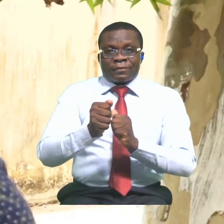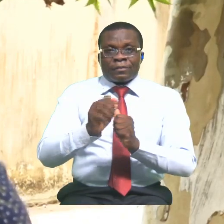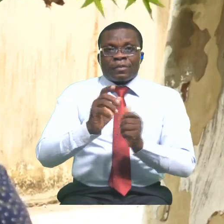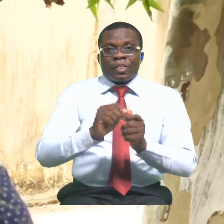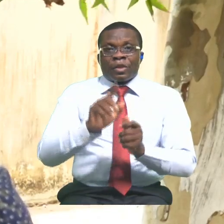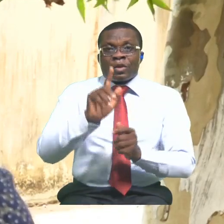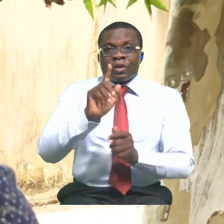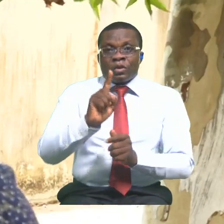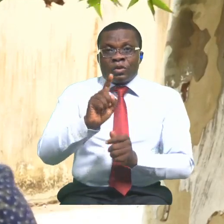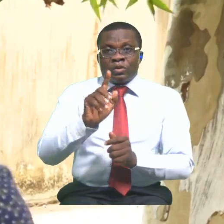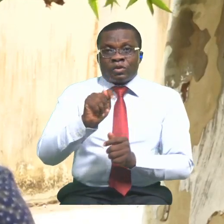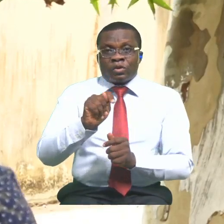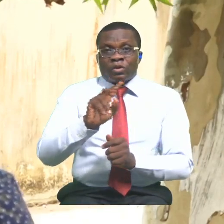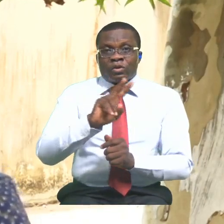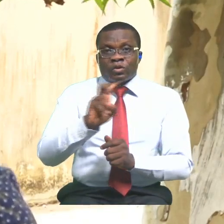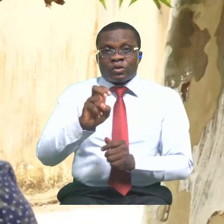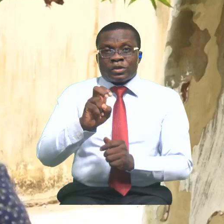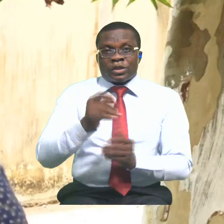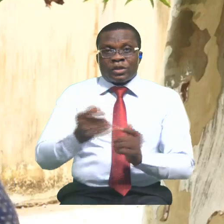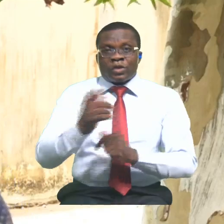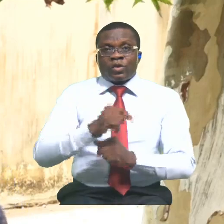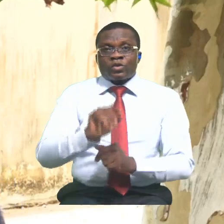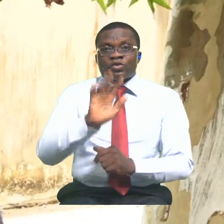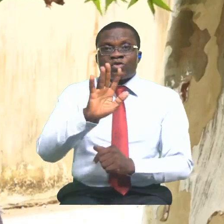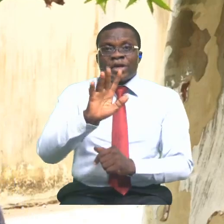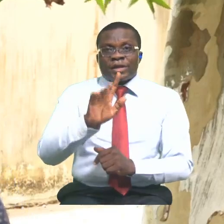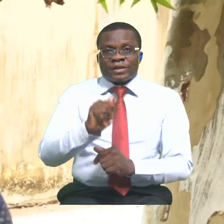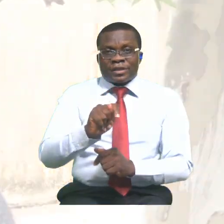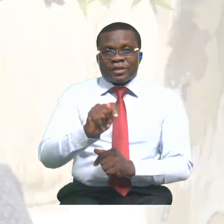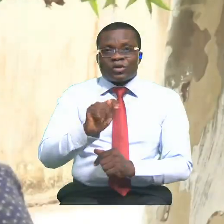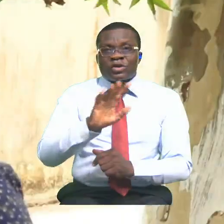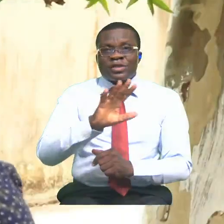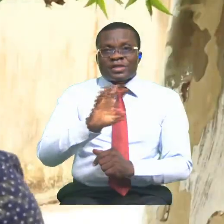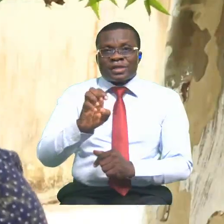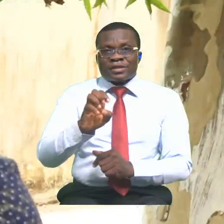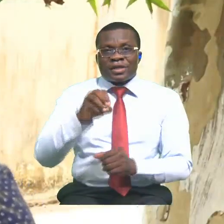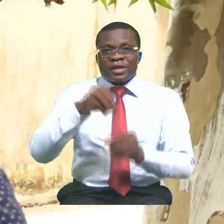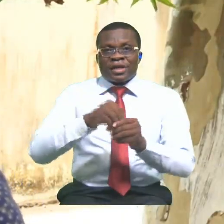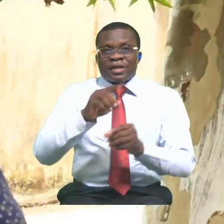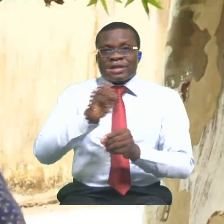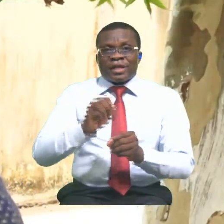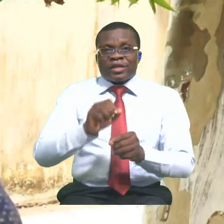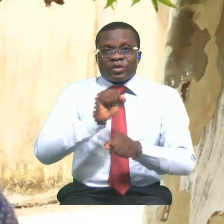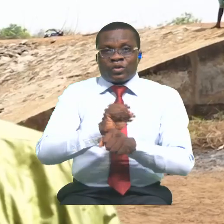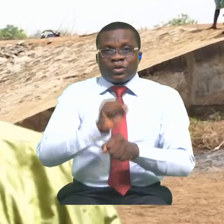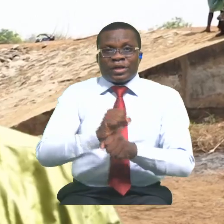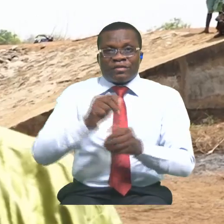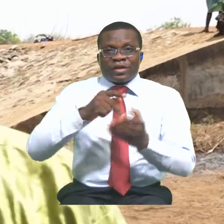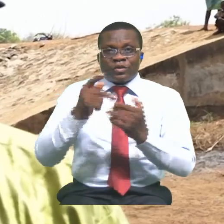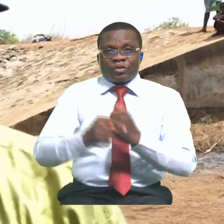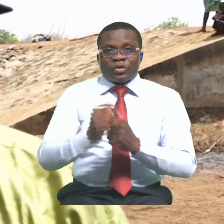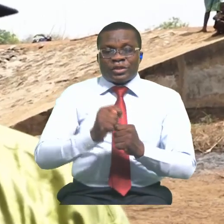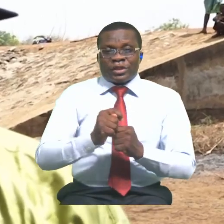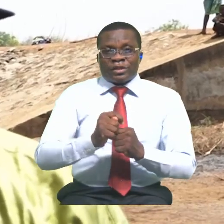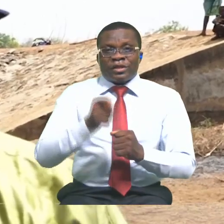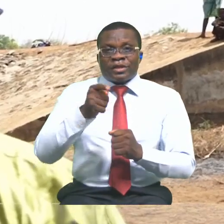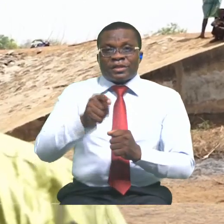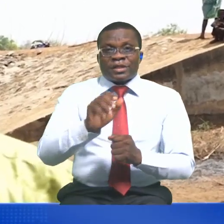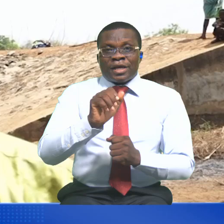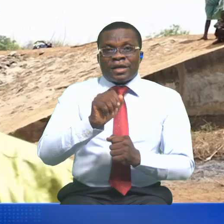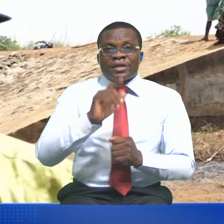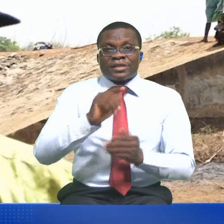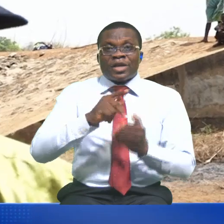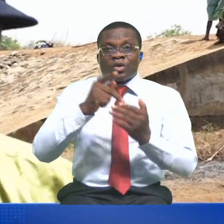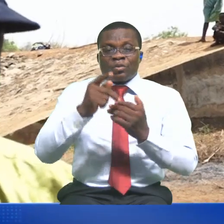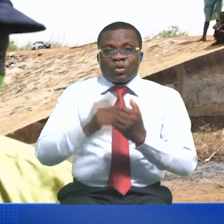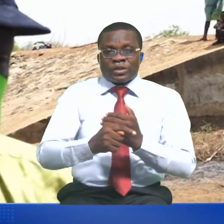1 tonne 200 aujourd'hui à 5 tonnes 500 dans les zones d'intervention du projet. Le pavier ABC est un projet